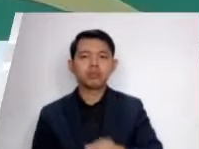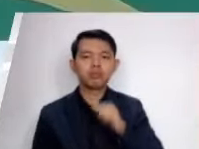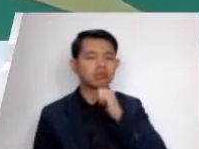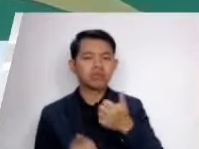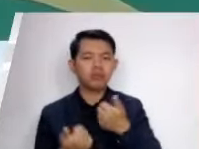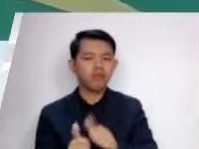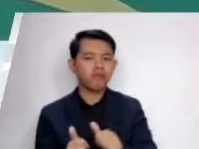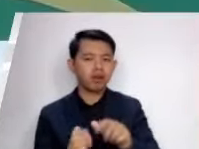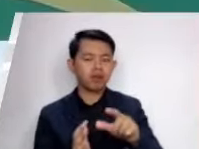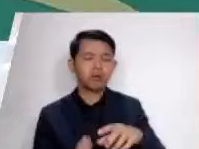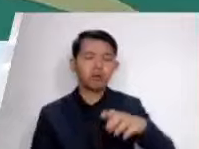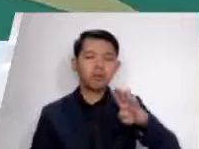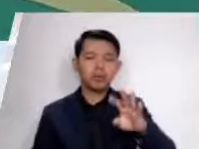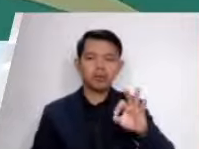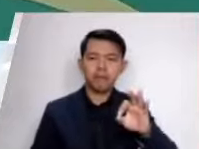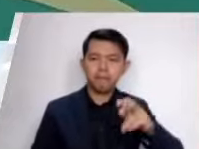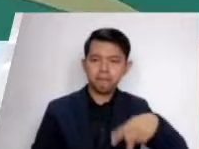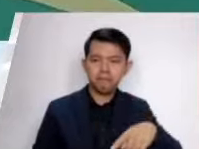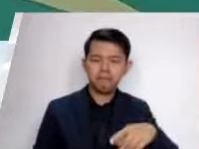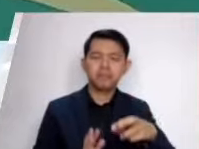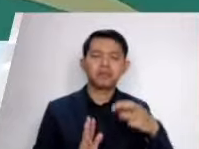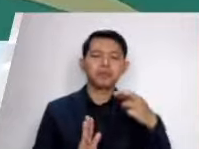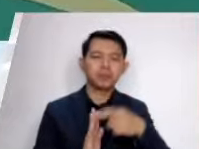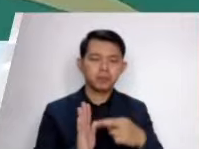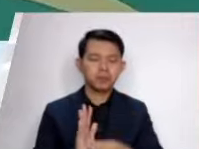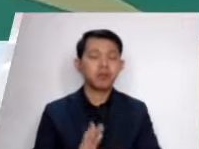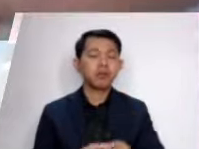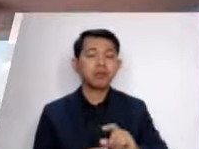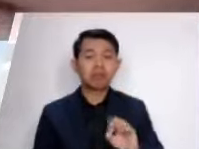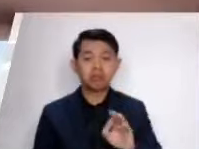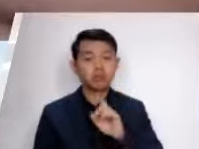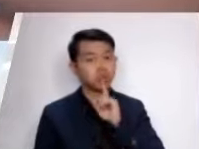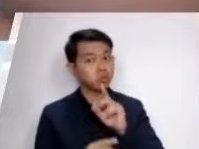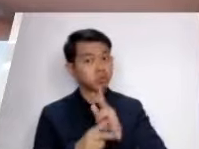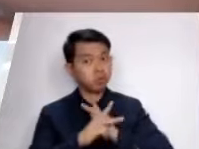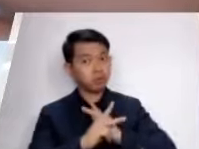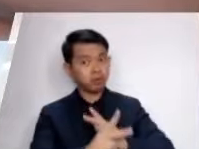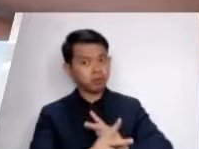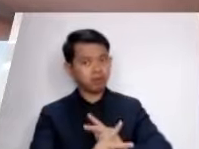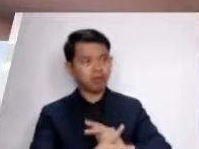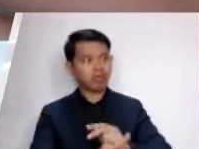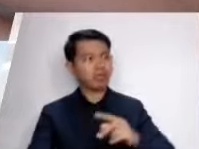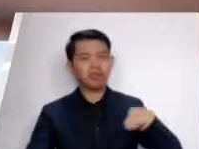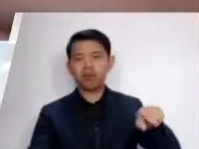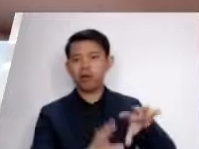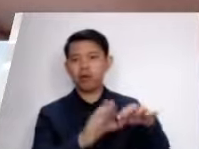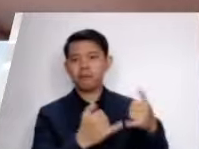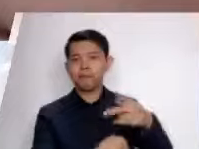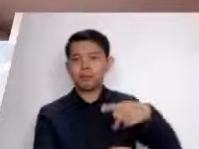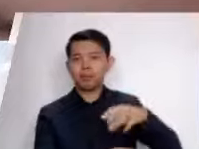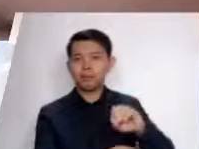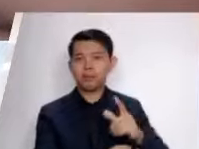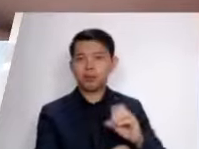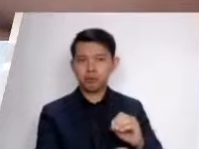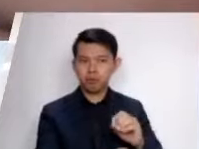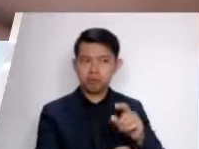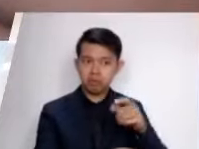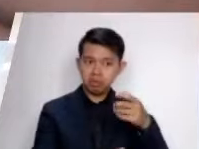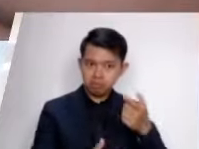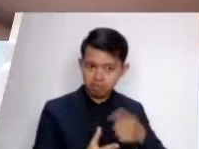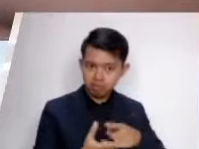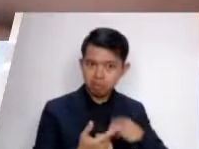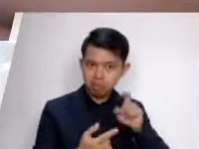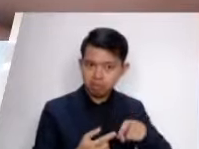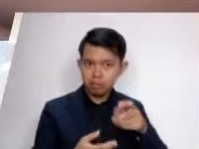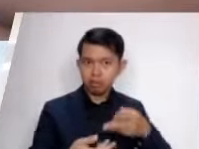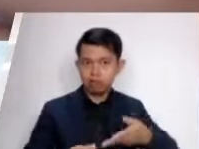Protection. Kung protector daw siya ng pogo, dapat pinalusot na niya ang simpleng violation nito sa BFP. Gate pa ni Mayor, hindi